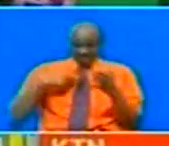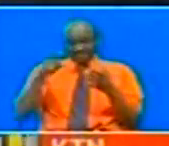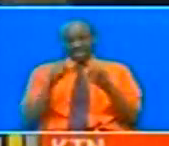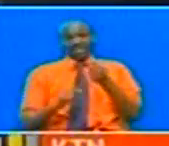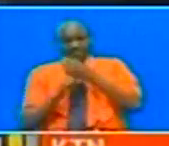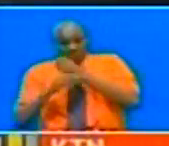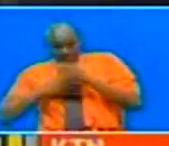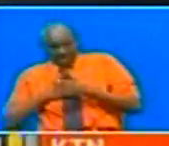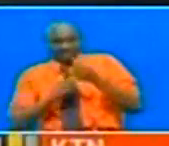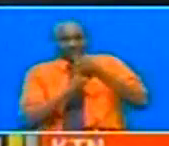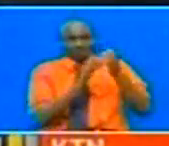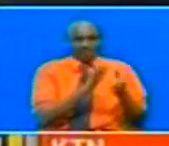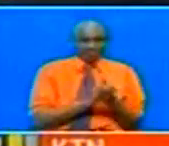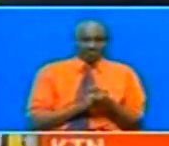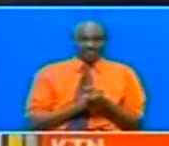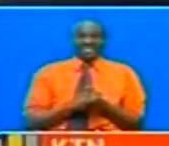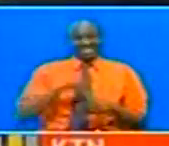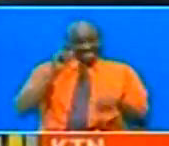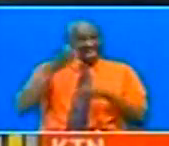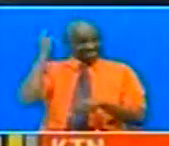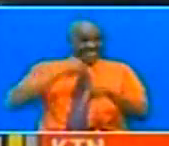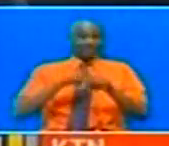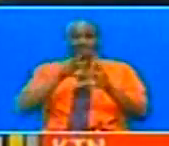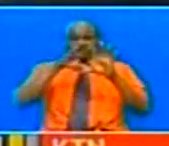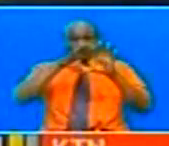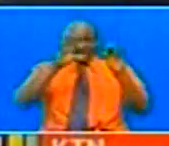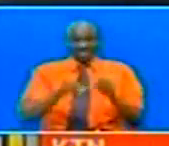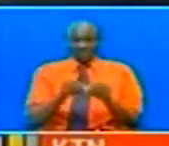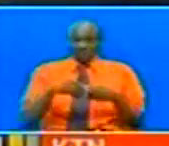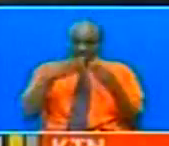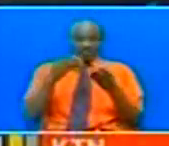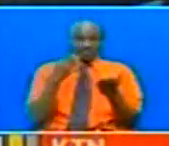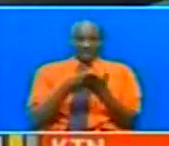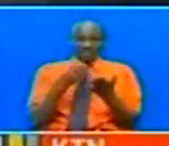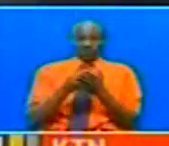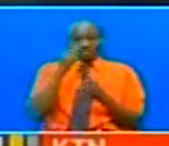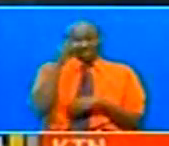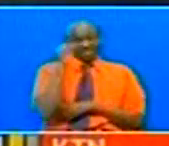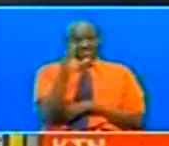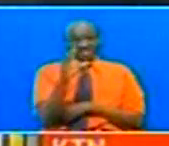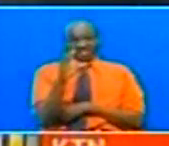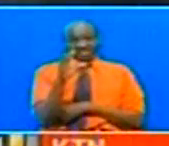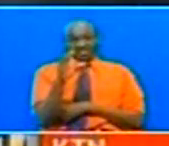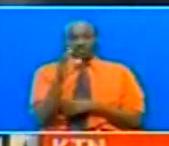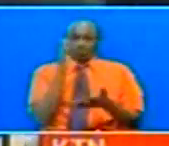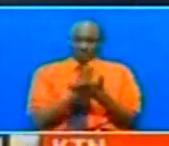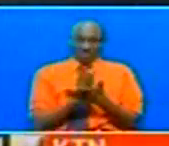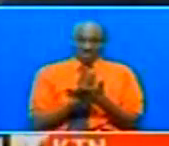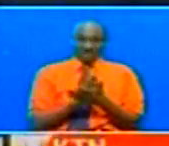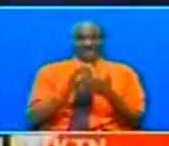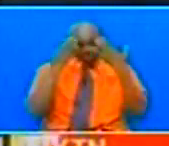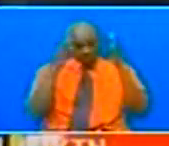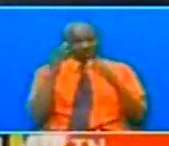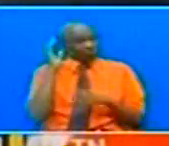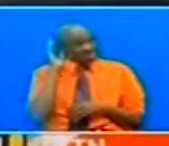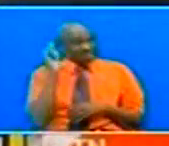wake. Last year during our budget we gave money to the Teacher Service Commission for promotion. I don't want to hear it